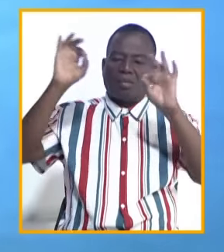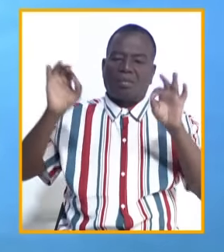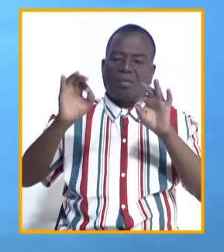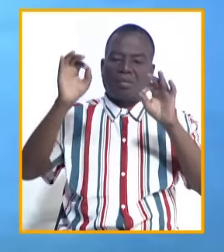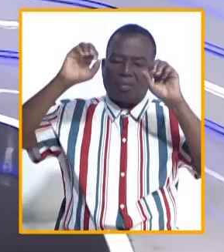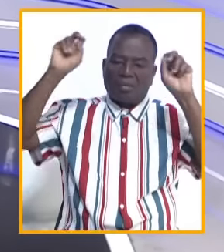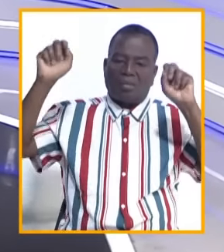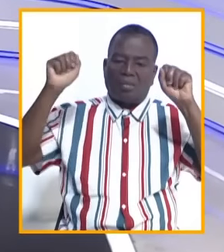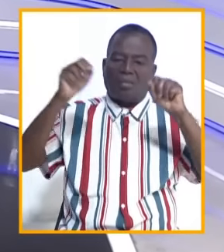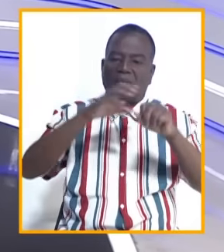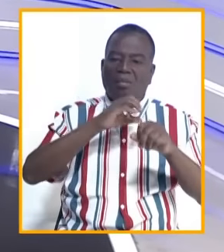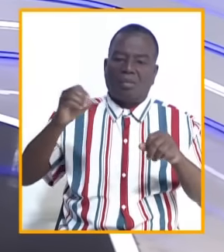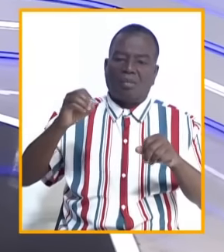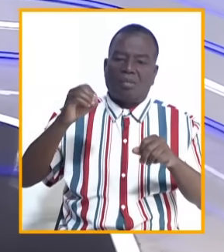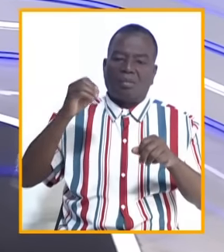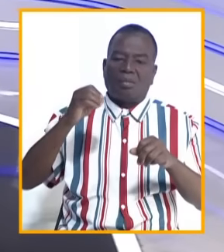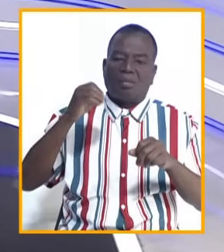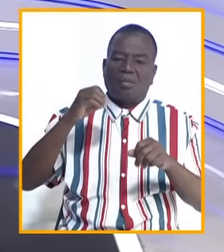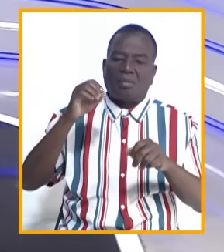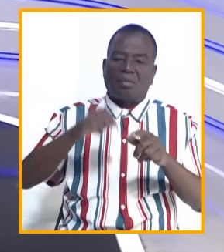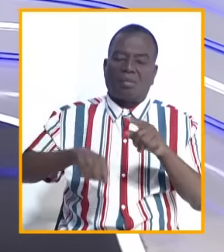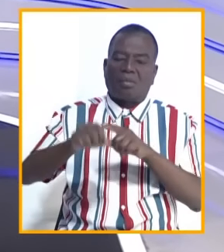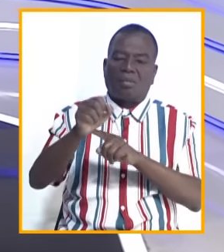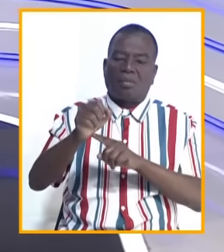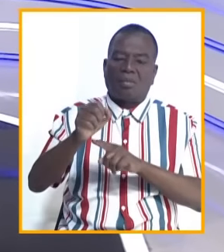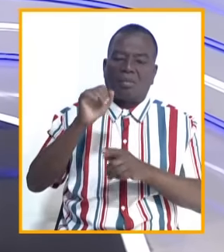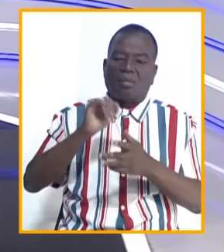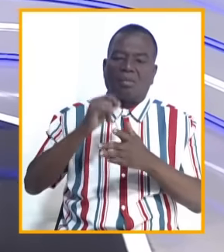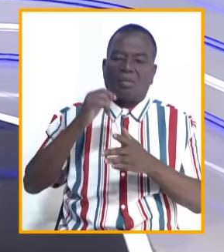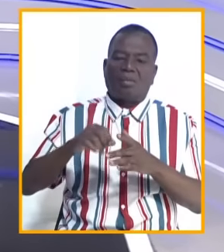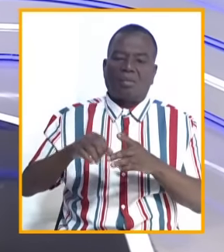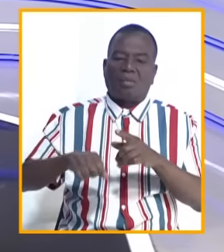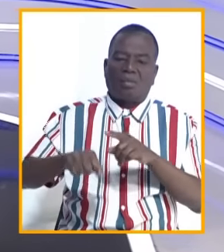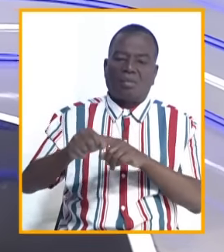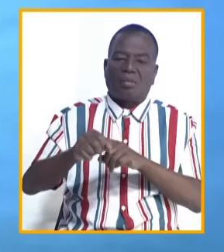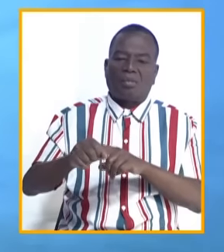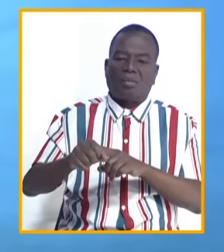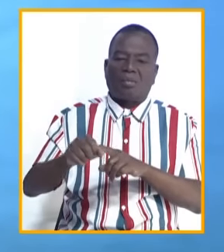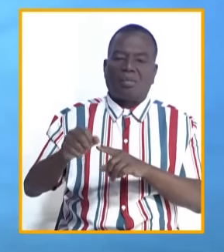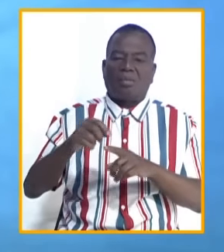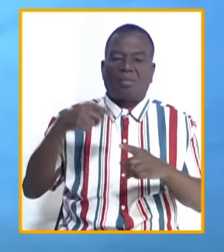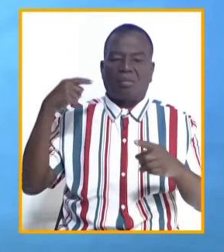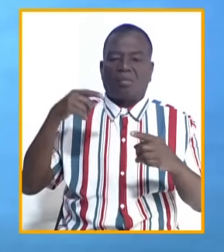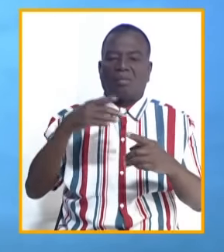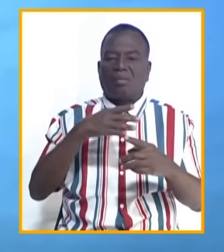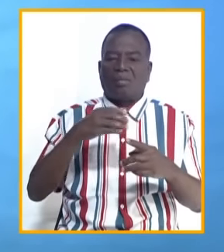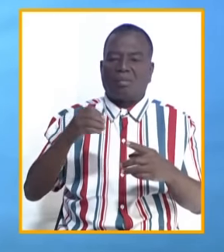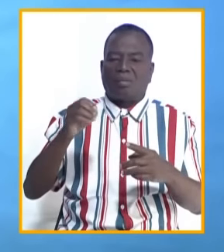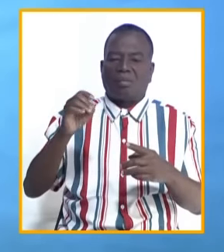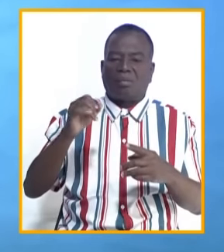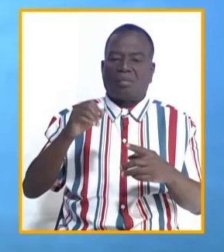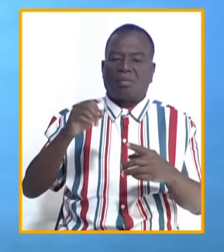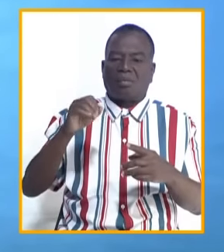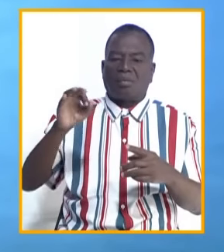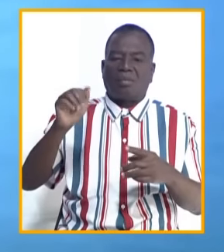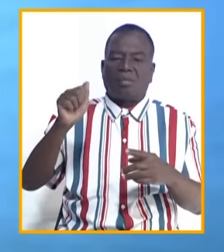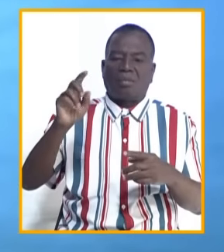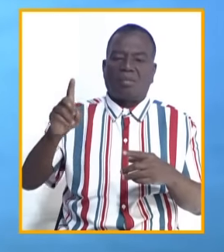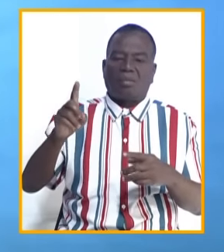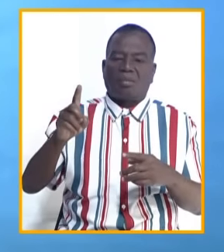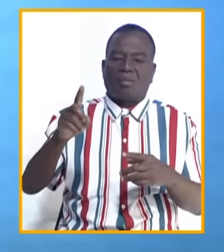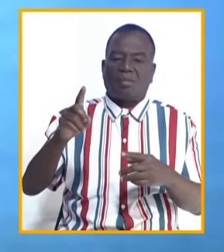battu Mouna FC sur les deux derniers face-à-face en Ligue 1 la saison dernière. C'est deux victoires pour l'équipe d'Agbaou. Donc on s'est dit que